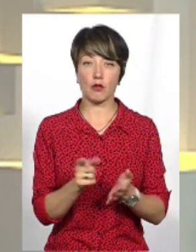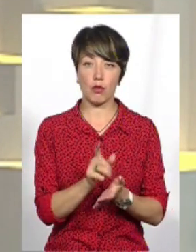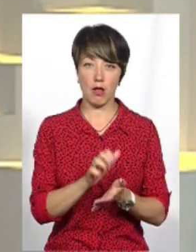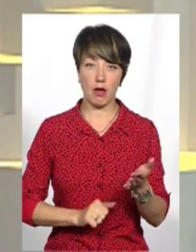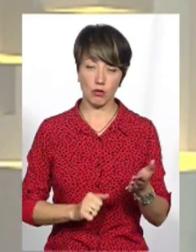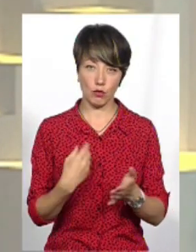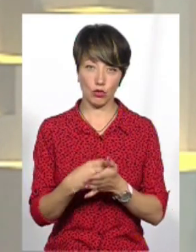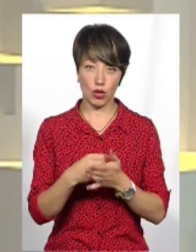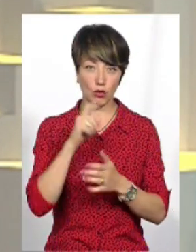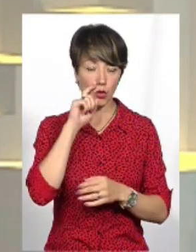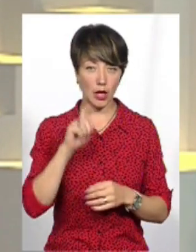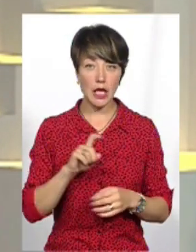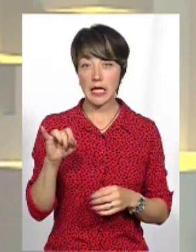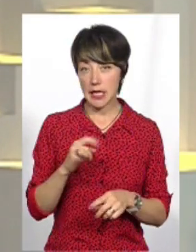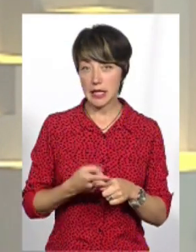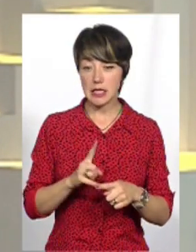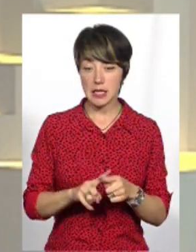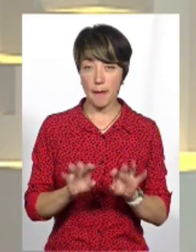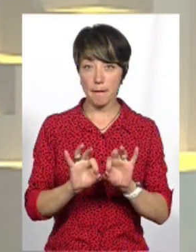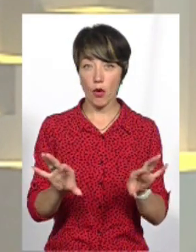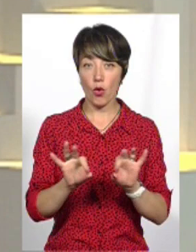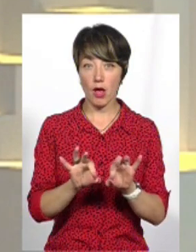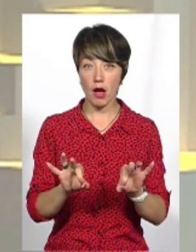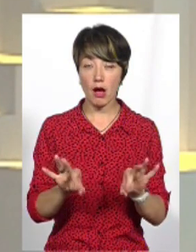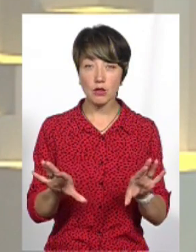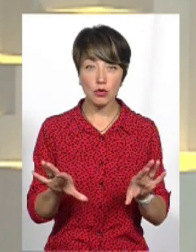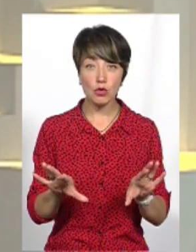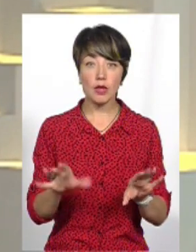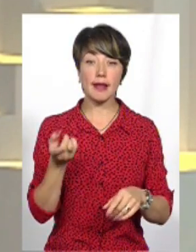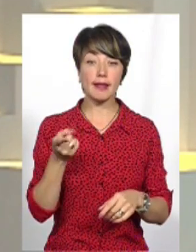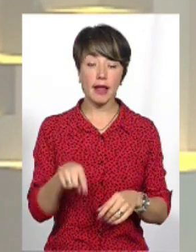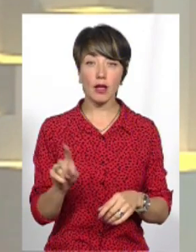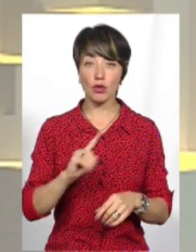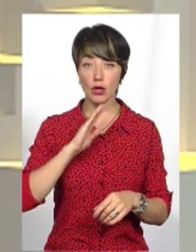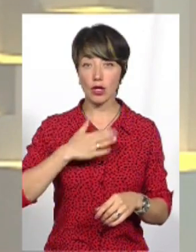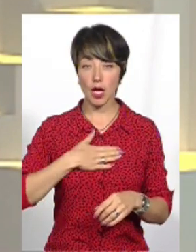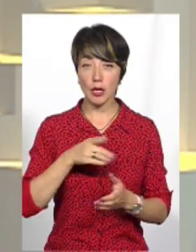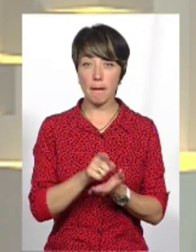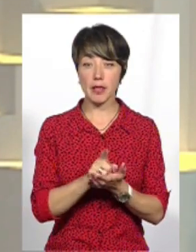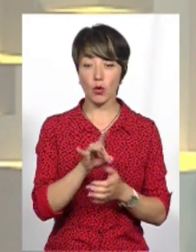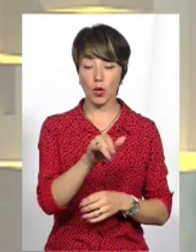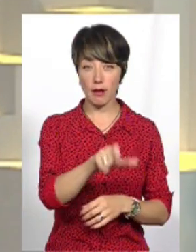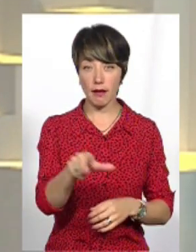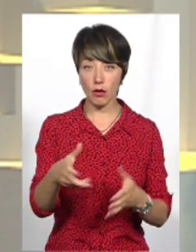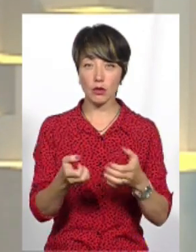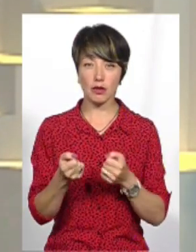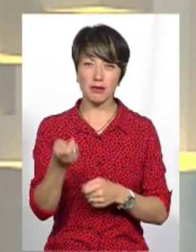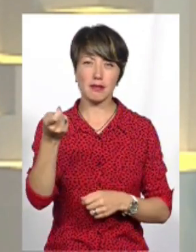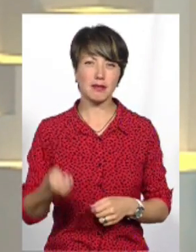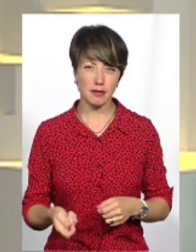бюджету нашої країни. І це пояснює те, що на наші пенсіонери отримують